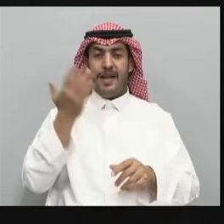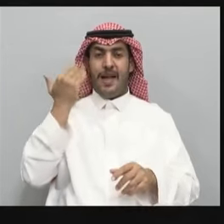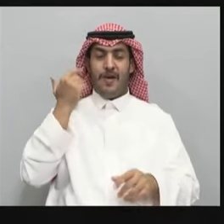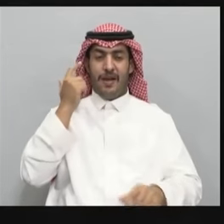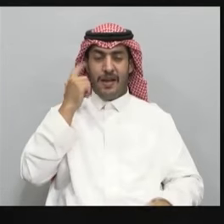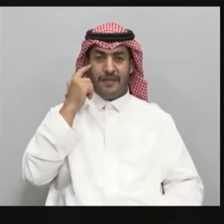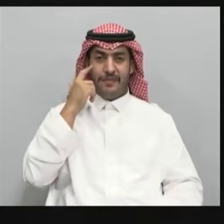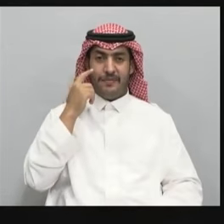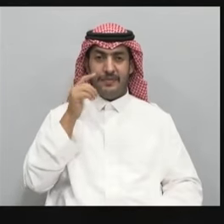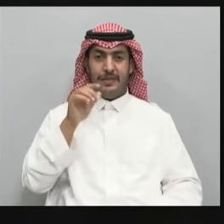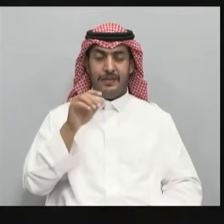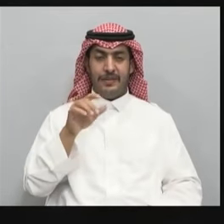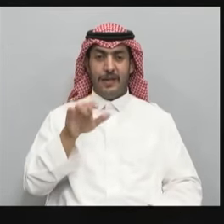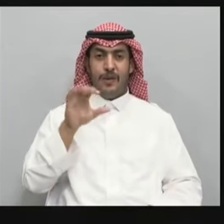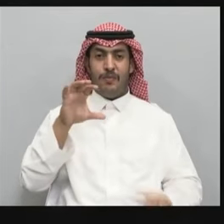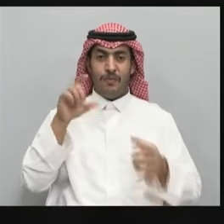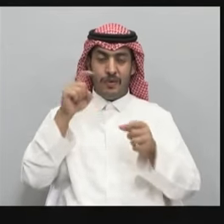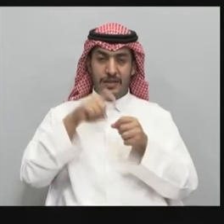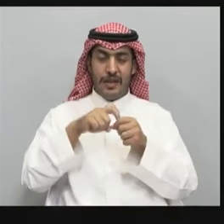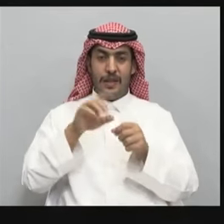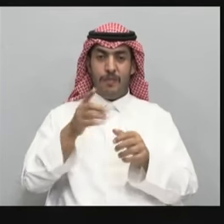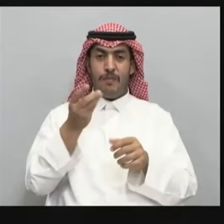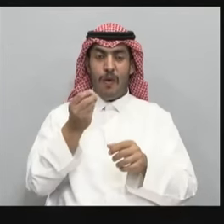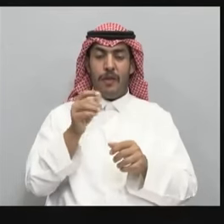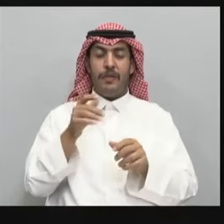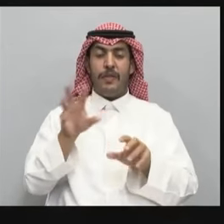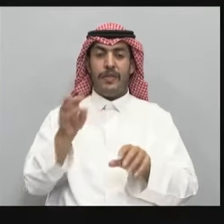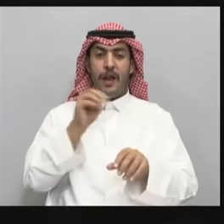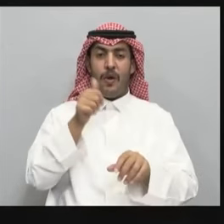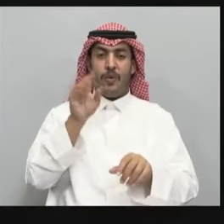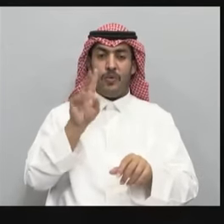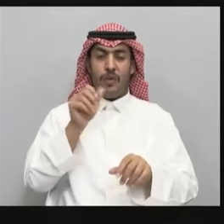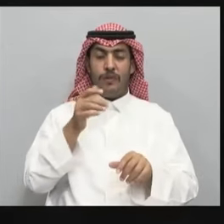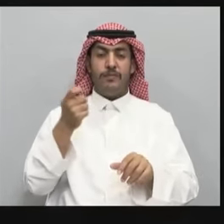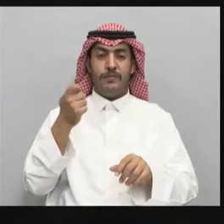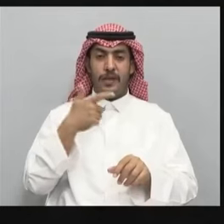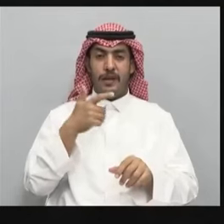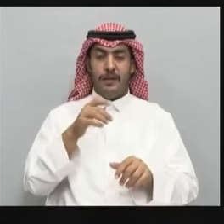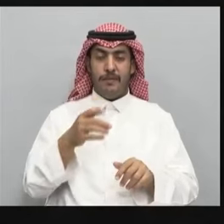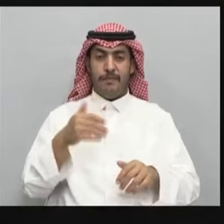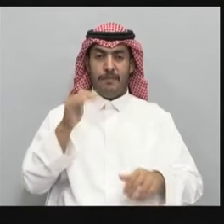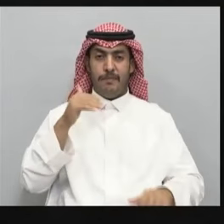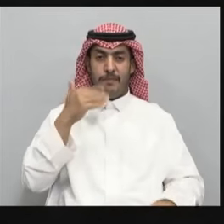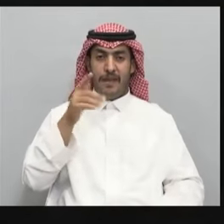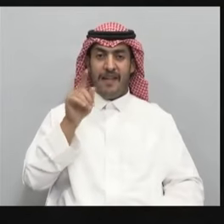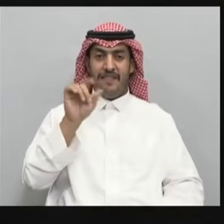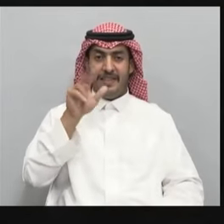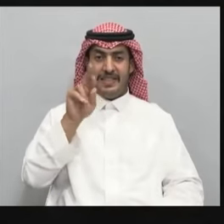وعرفنا الموصلات هي مواد تنتقل الالكترونات فيها بسهوله فبالتالي